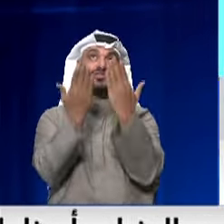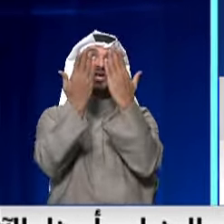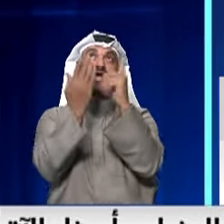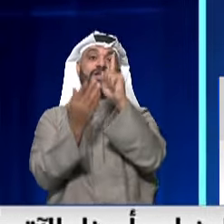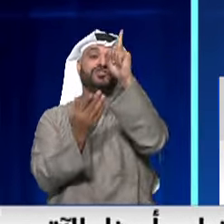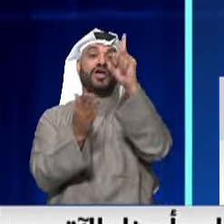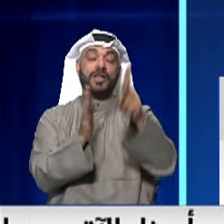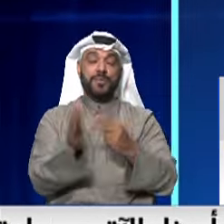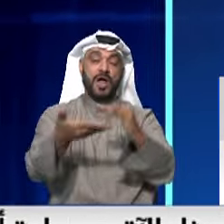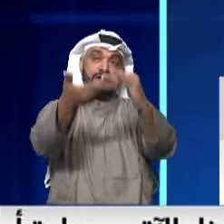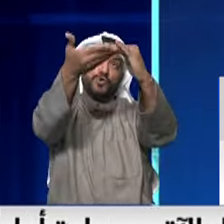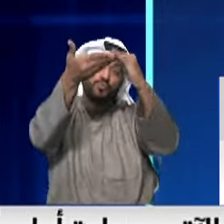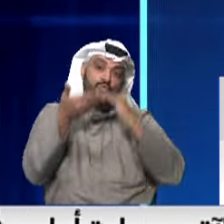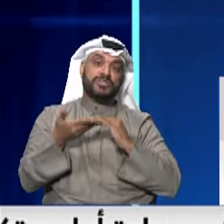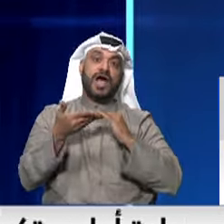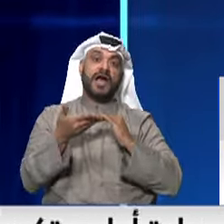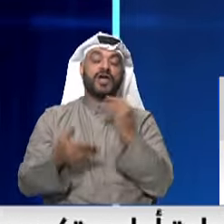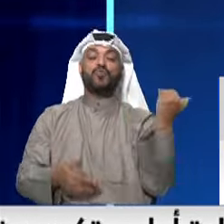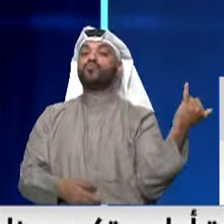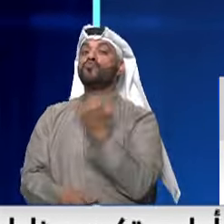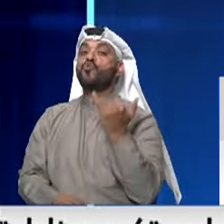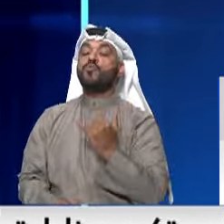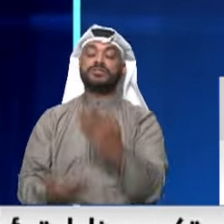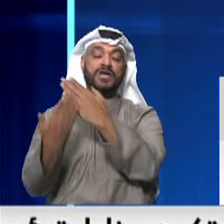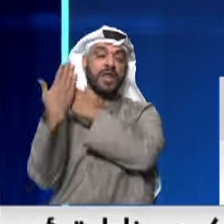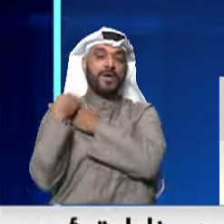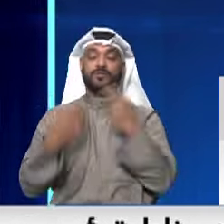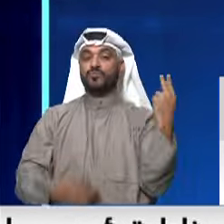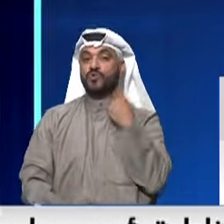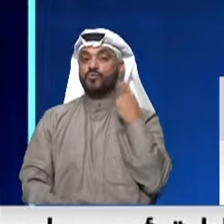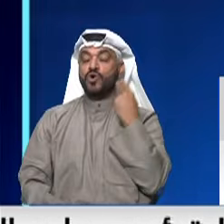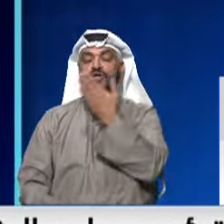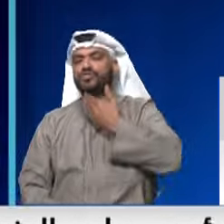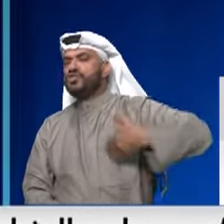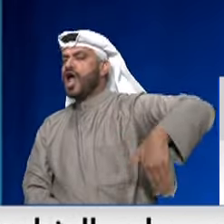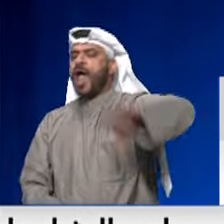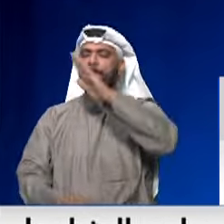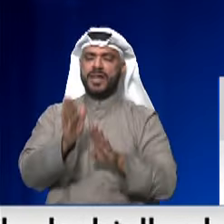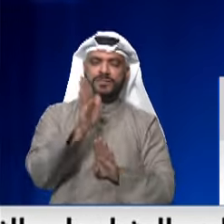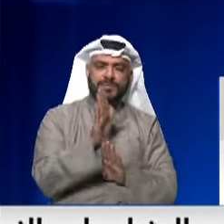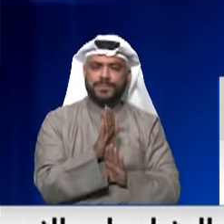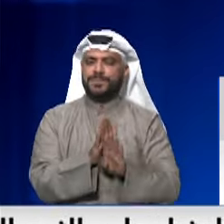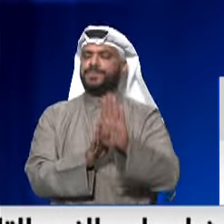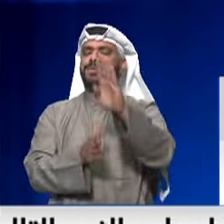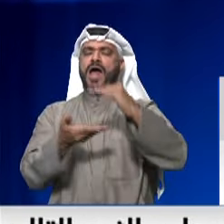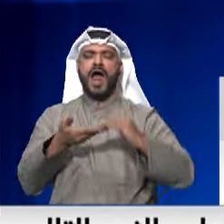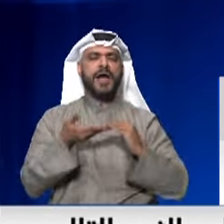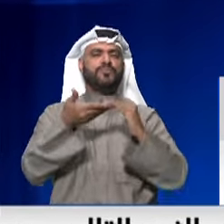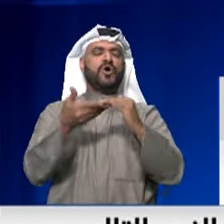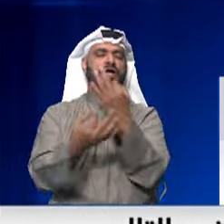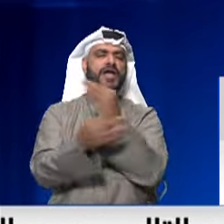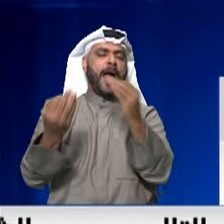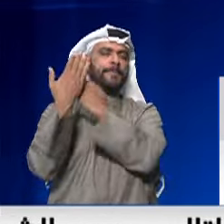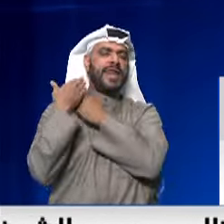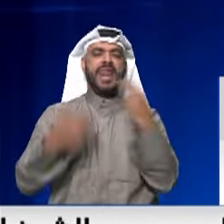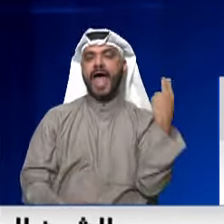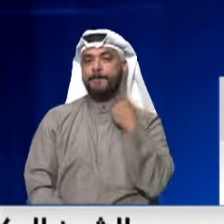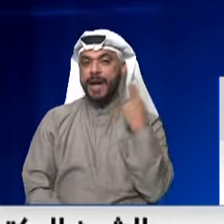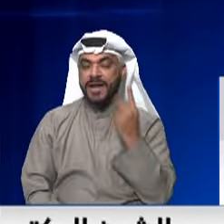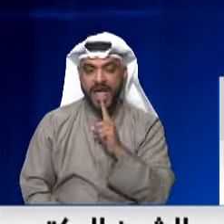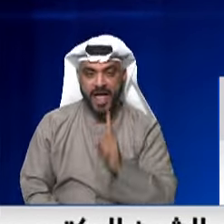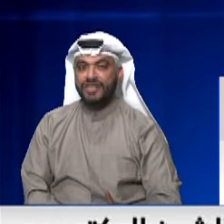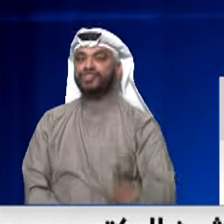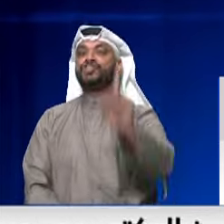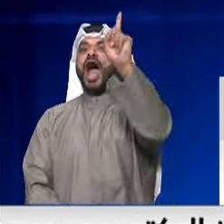أن يعيننا على الوفاء بالعهد وأن يوفقنا جميعا في أداء مهام الأمانة التي كلفتمونا بها، وأن